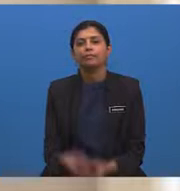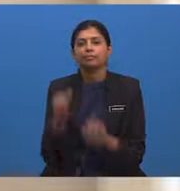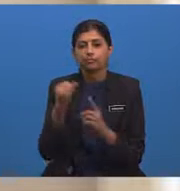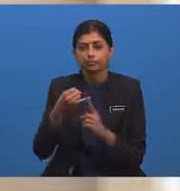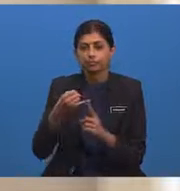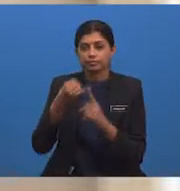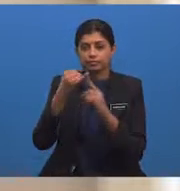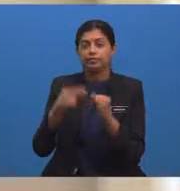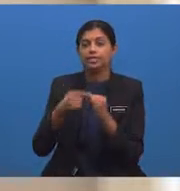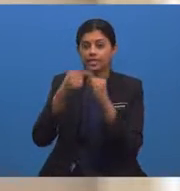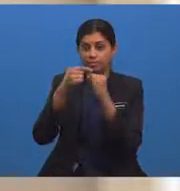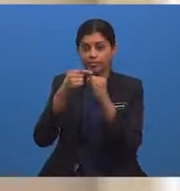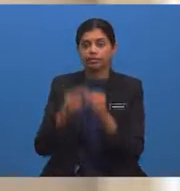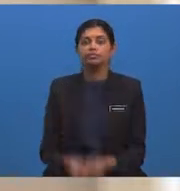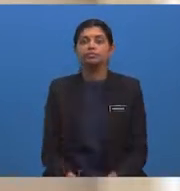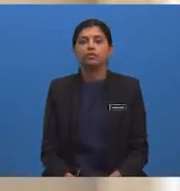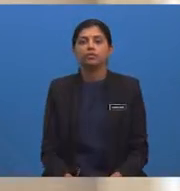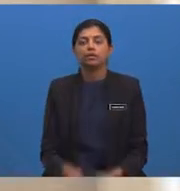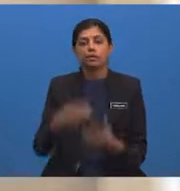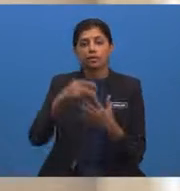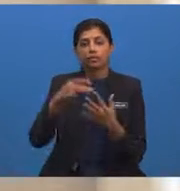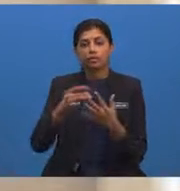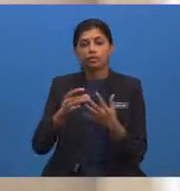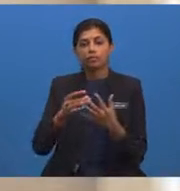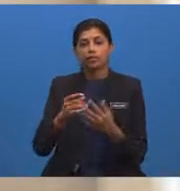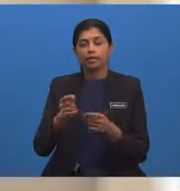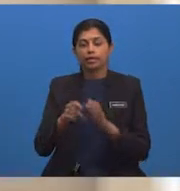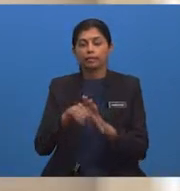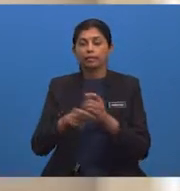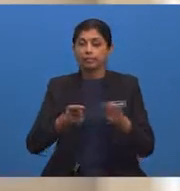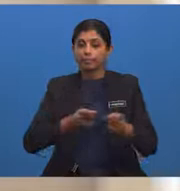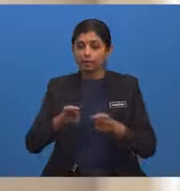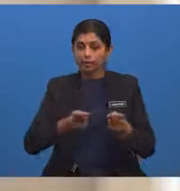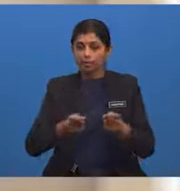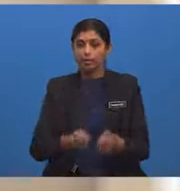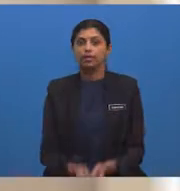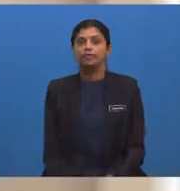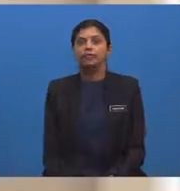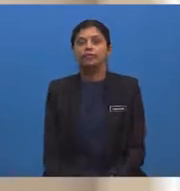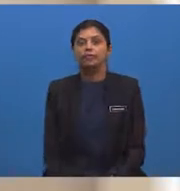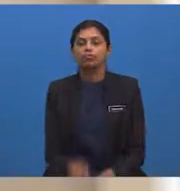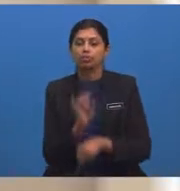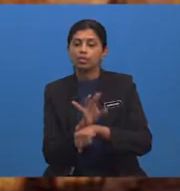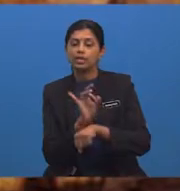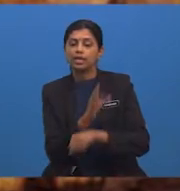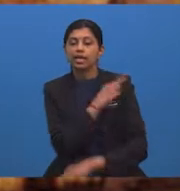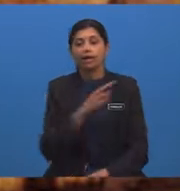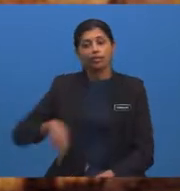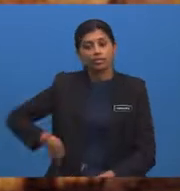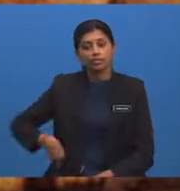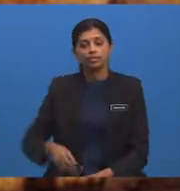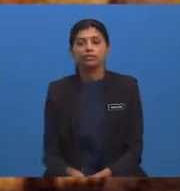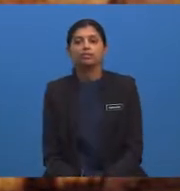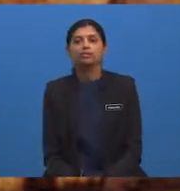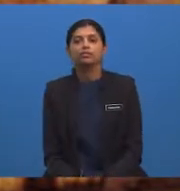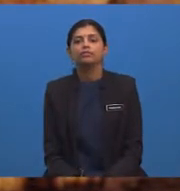sebagai pentadbir dan penasihat kerajaan seperti di Kerajaan Funan, Sriwijaya dan Angkor.